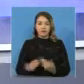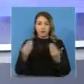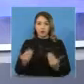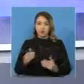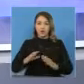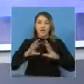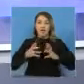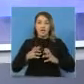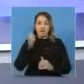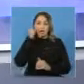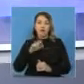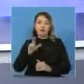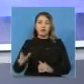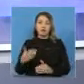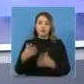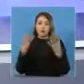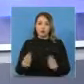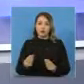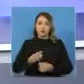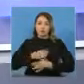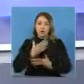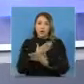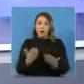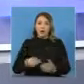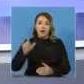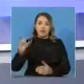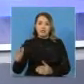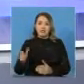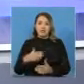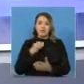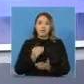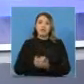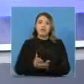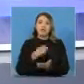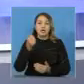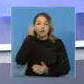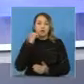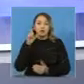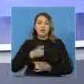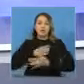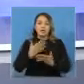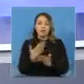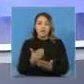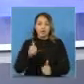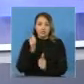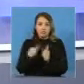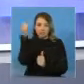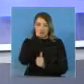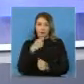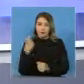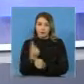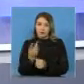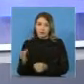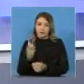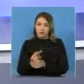Бүгін халықаралық қарттар күні, бұл жан дүниенің жомарттығы мен азаматтықтың кемел шағындағы қариялардың мерекесі. Жылына бір келетін мейрамда